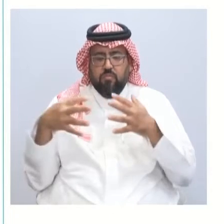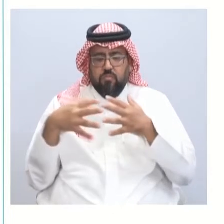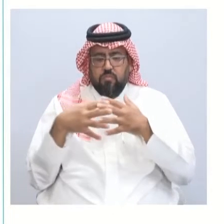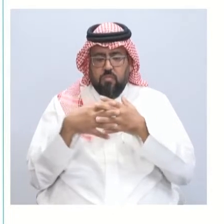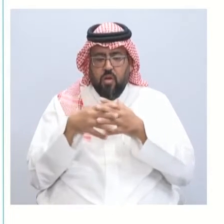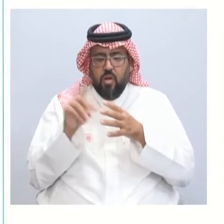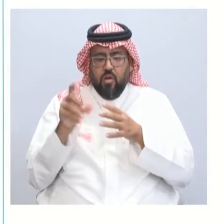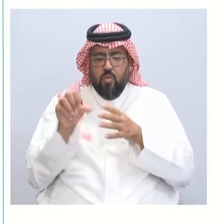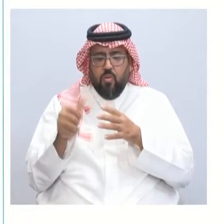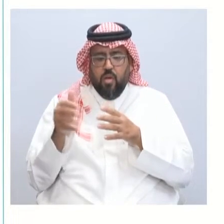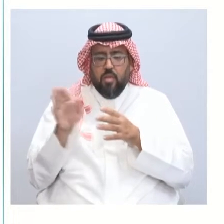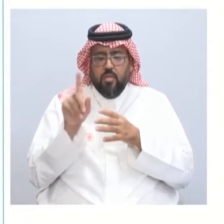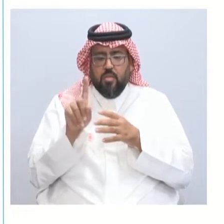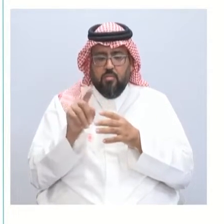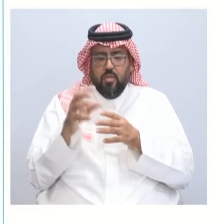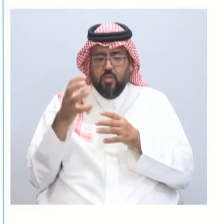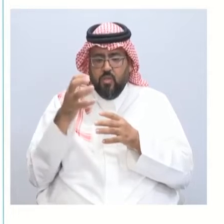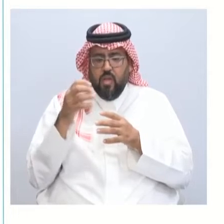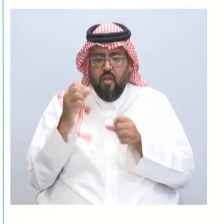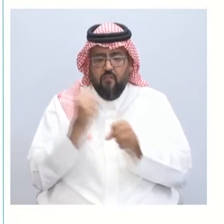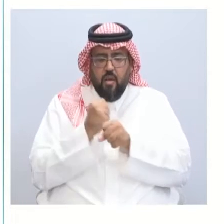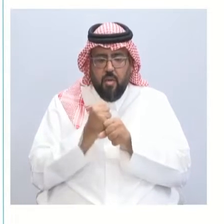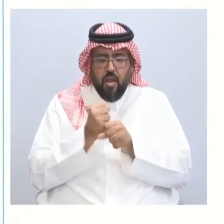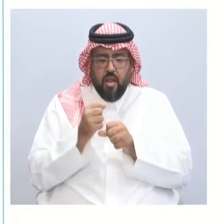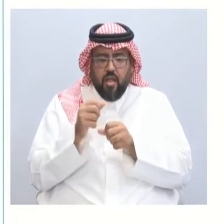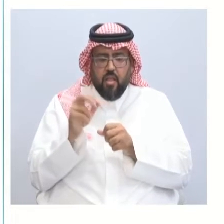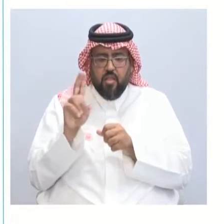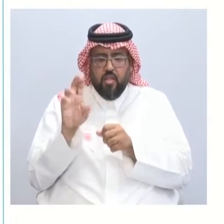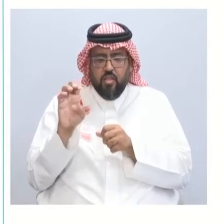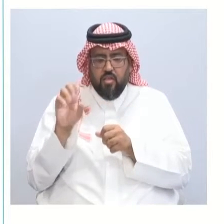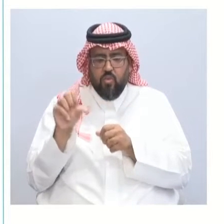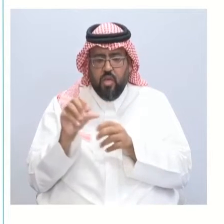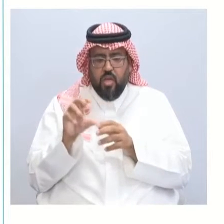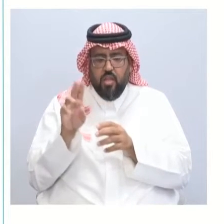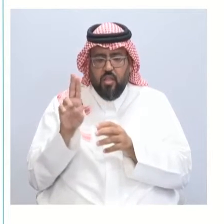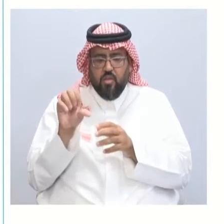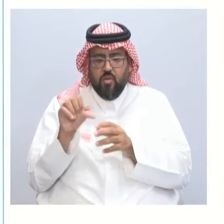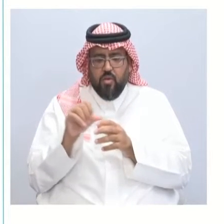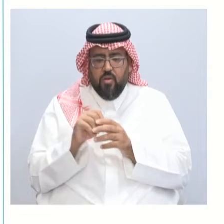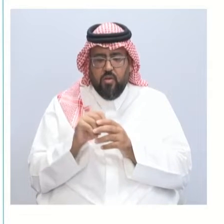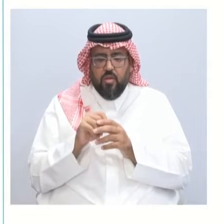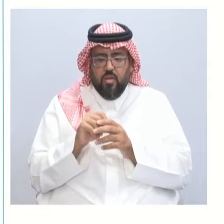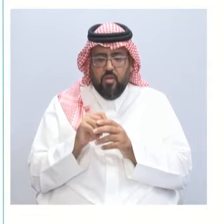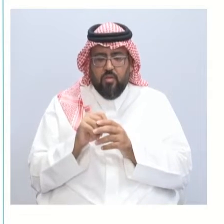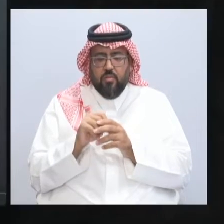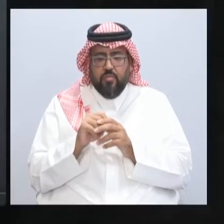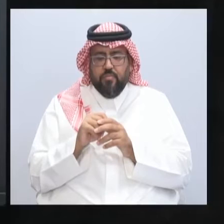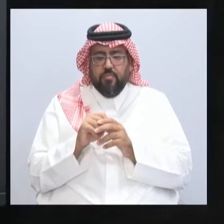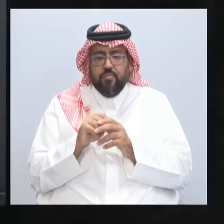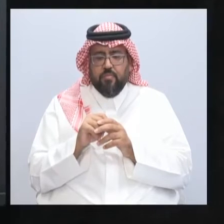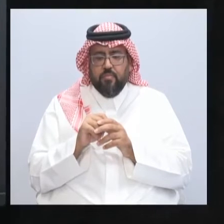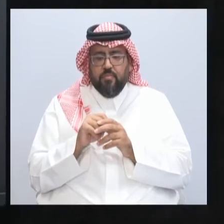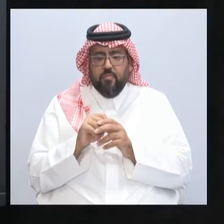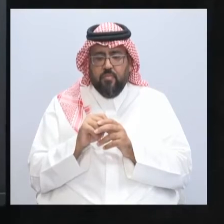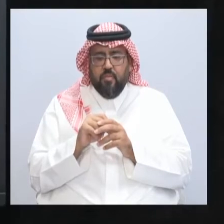رواسب الصخور بفعل عمليات التجويه هذا تعريف الصخور الرسوبيه